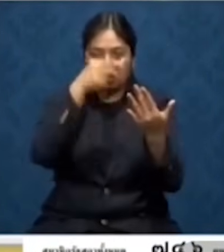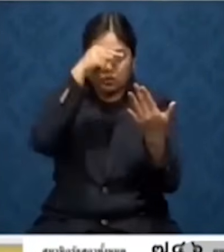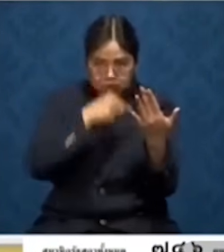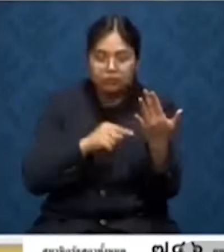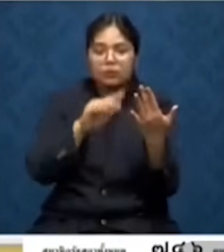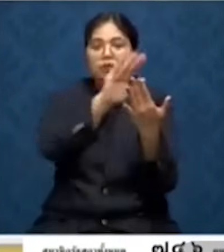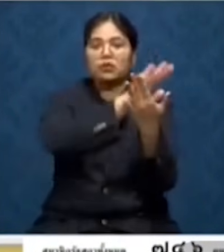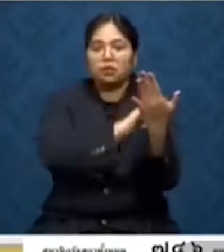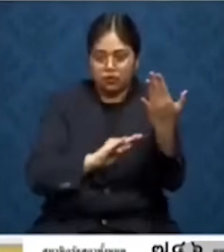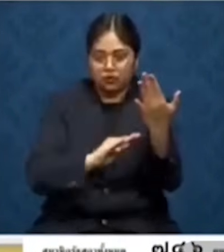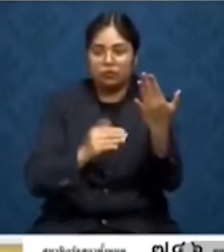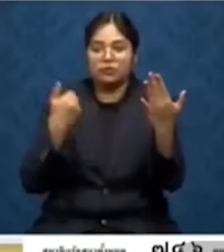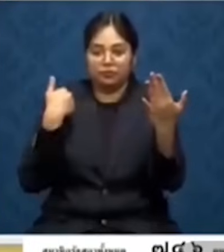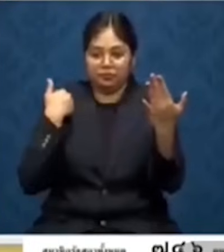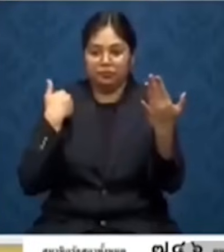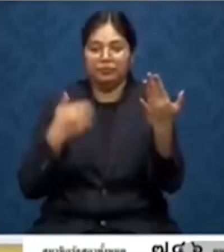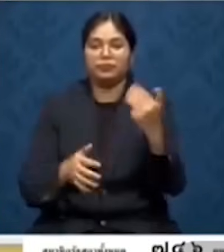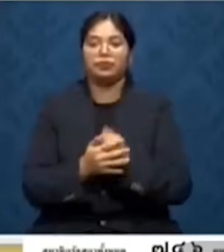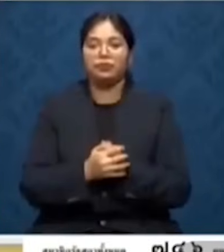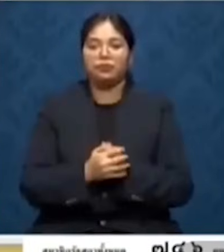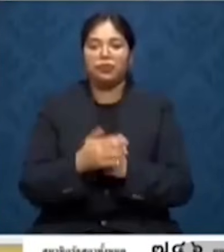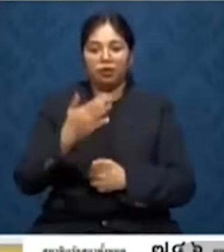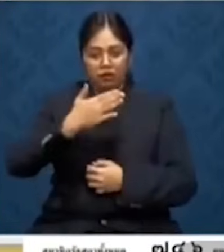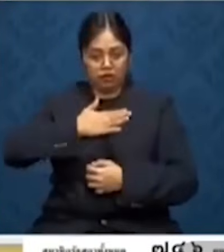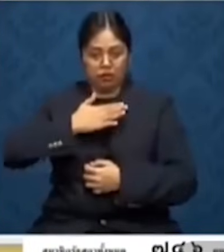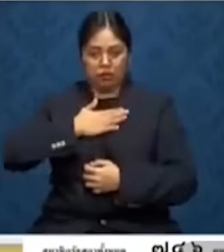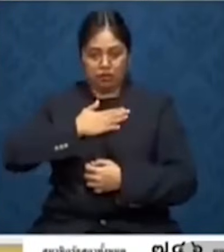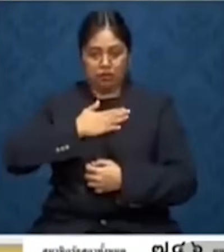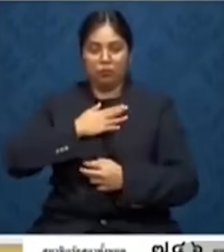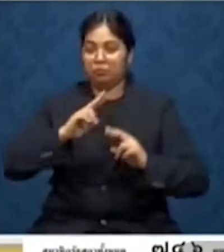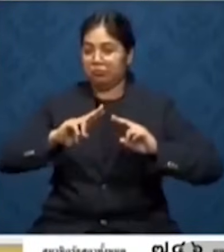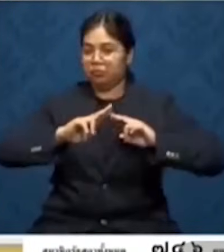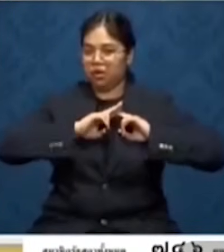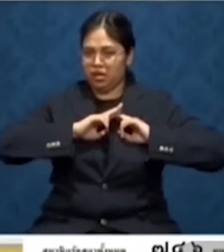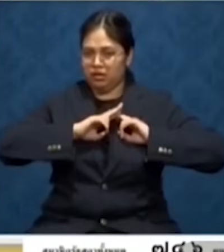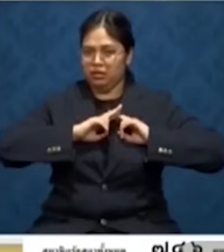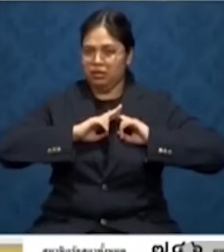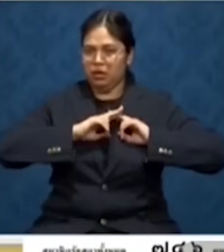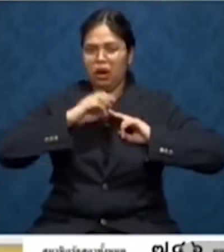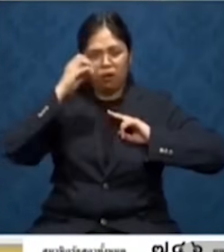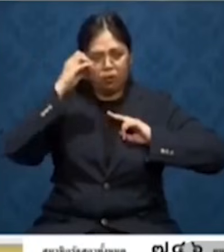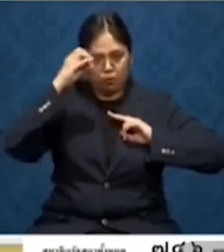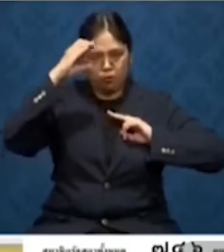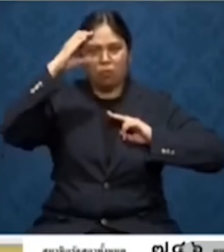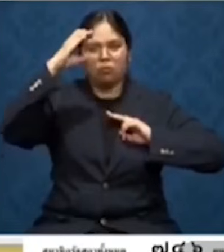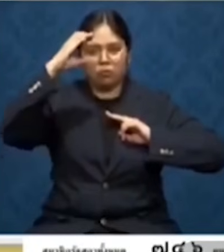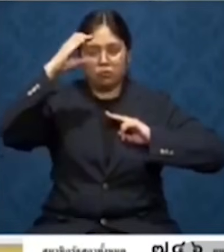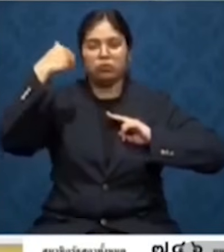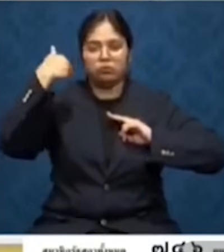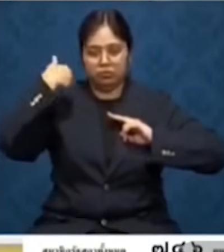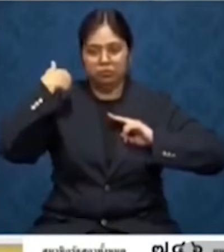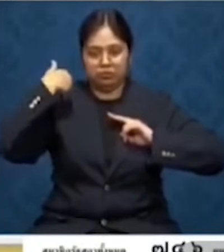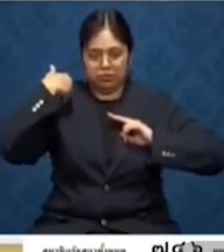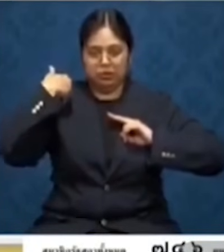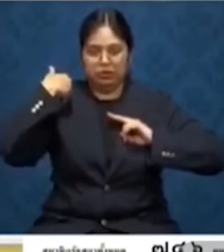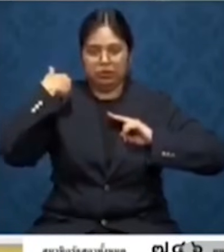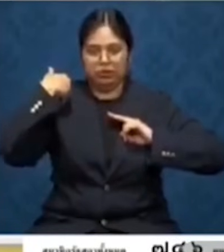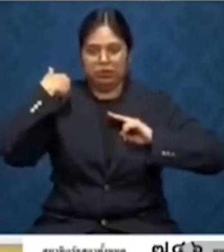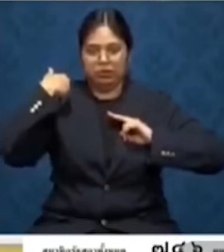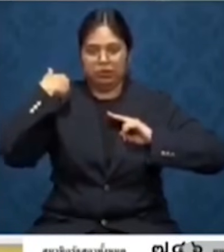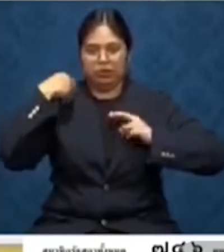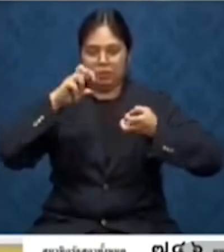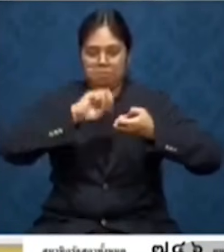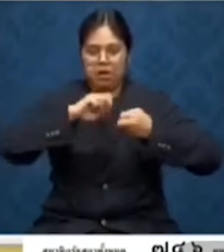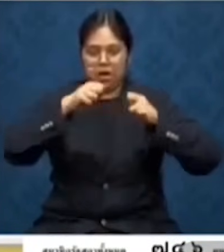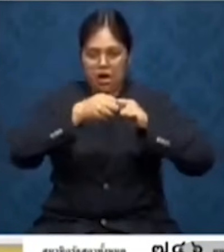เข้าใจว่าผมเองมีความรู้ถึงขั้นหนึ่งเกี่ยวกับปัญหา